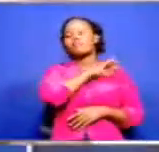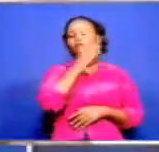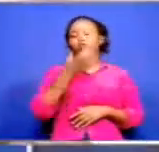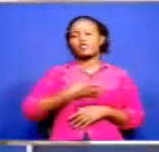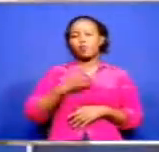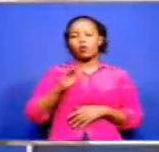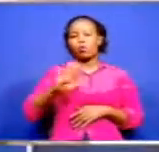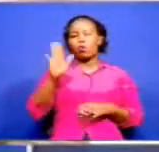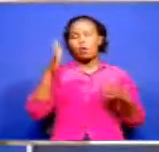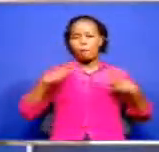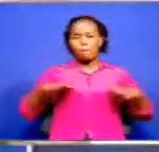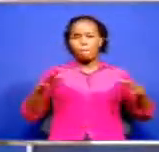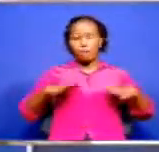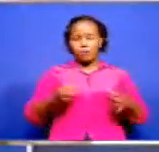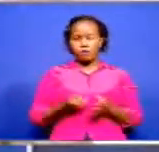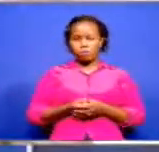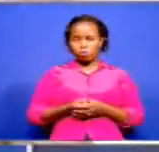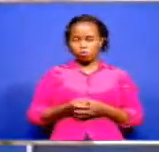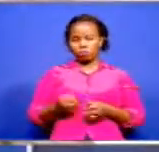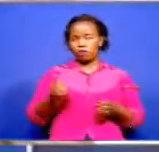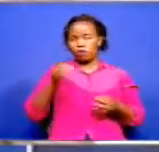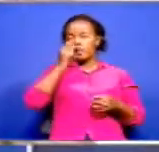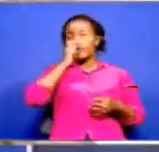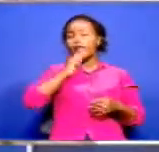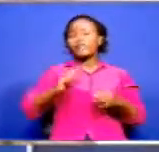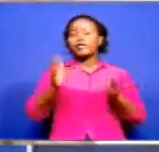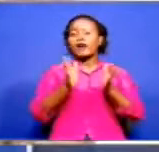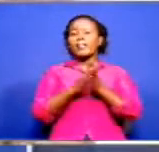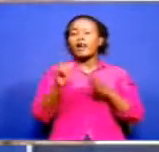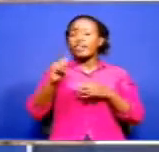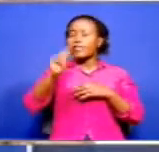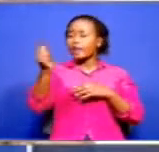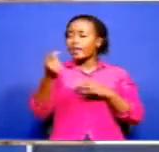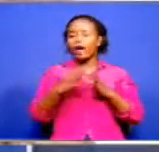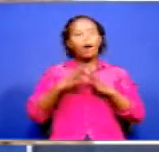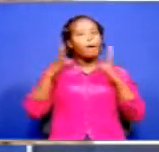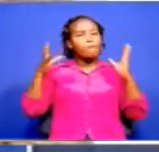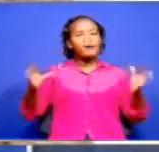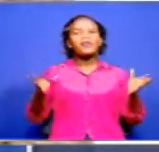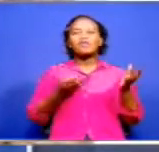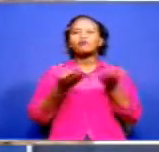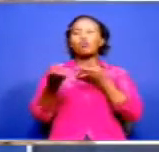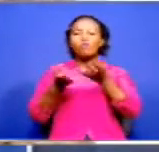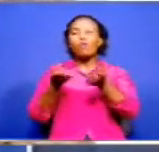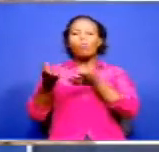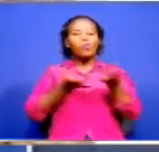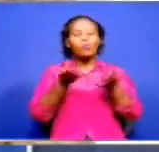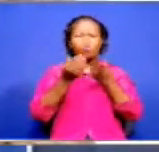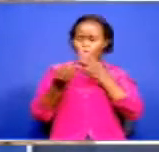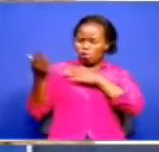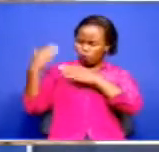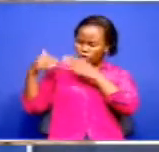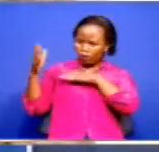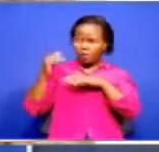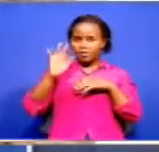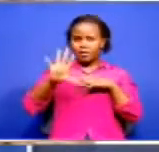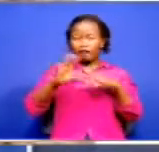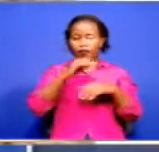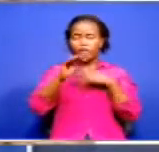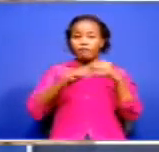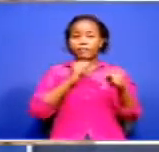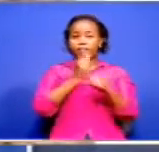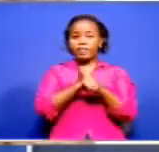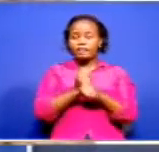people. Mbali na uwekezaji, nchi zetu mbili pia ni wadau wakubwa wa biashara, ambapo kwenye miaka mitano iliyopita